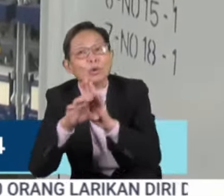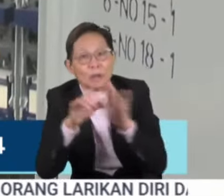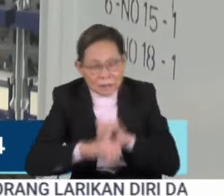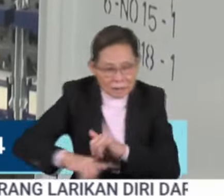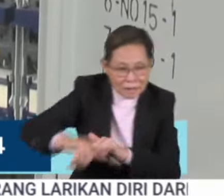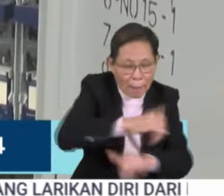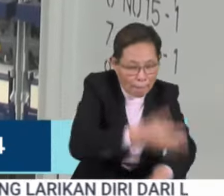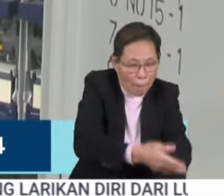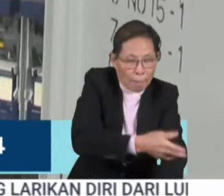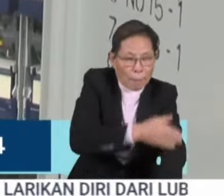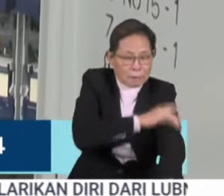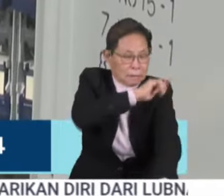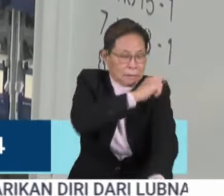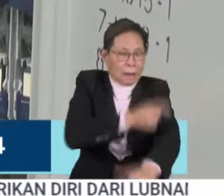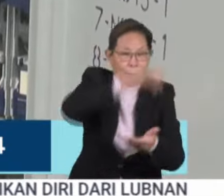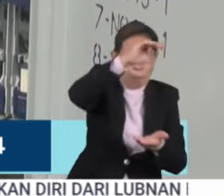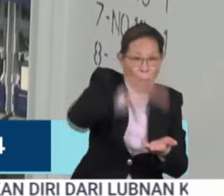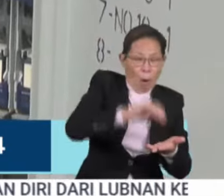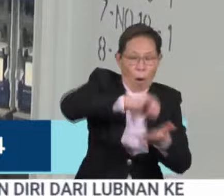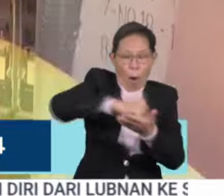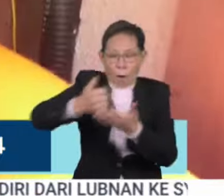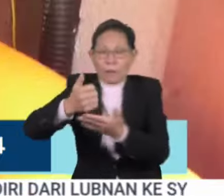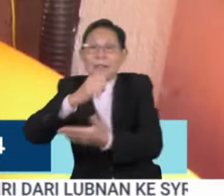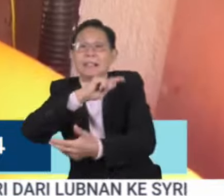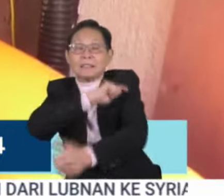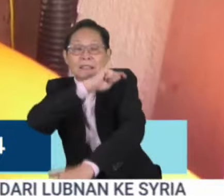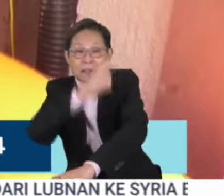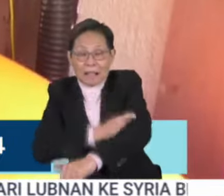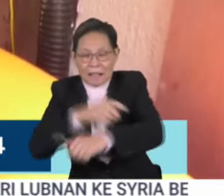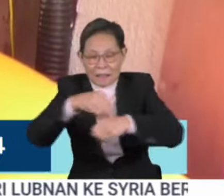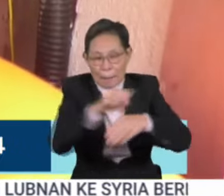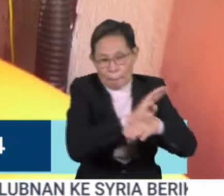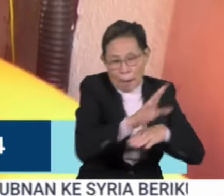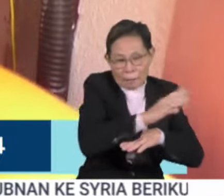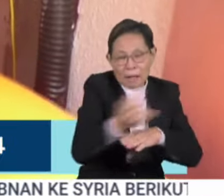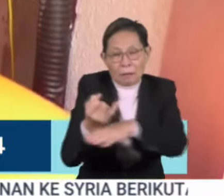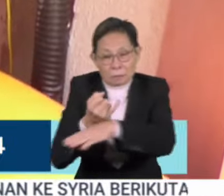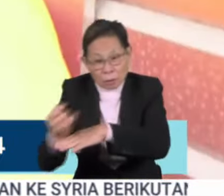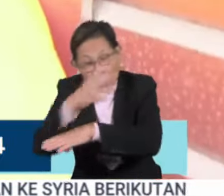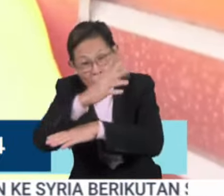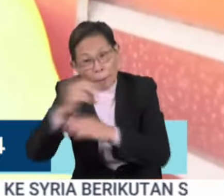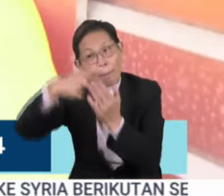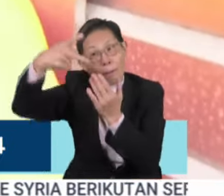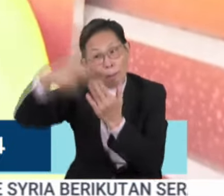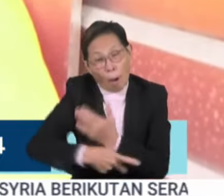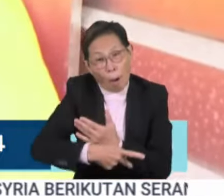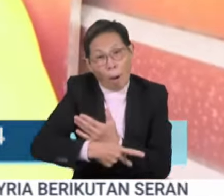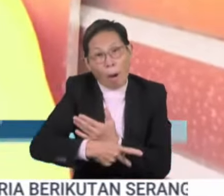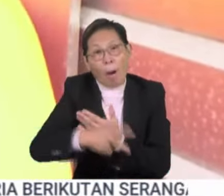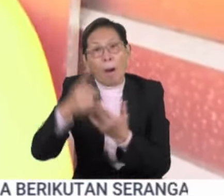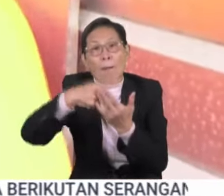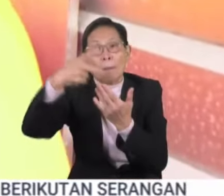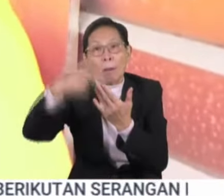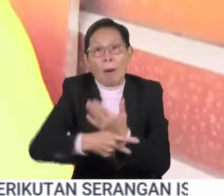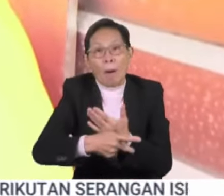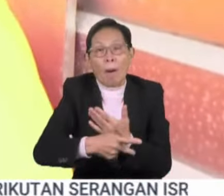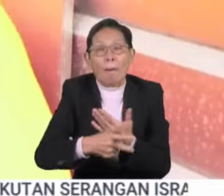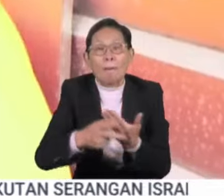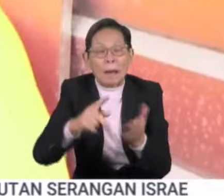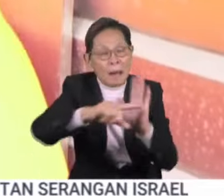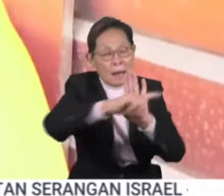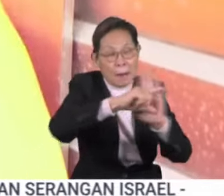standard prestasi tenaga minimum, audit tenaga dalam sektor komersial dan perindustrian serta program pelabelan indeks tenaga